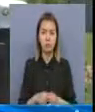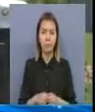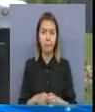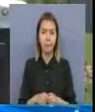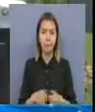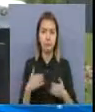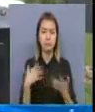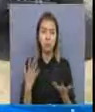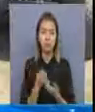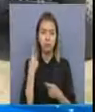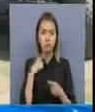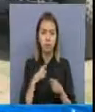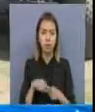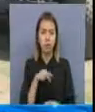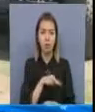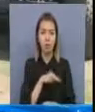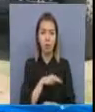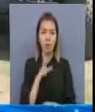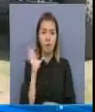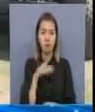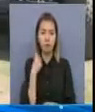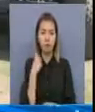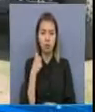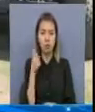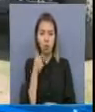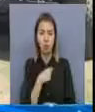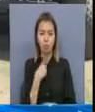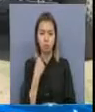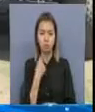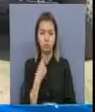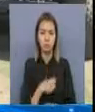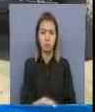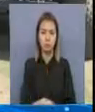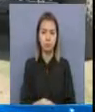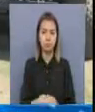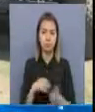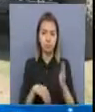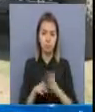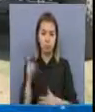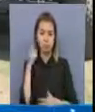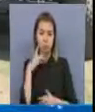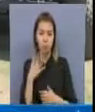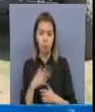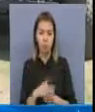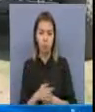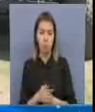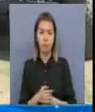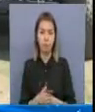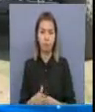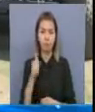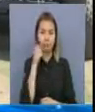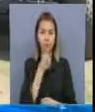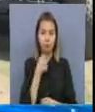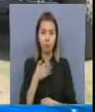біздің құтқарушылардың техника жағдайлары жылға жылы өте осылай өсіп келе жатыр деп ойлаймыз. Биылғы